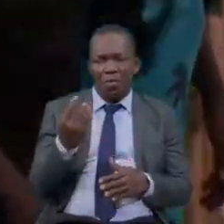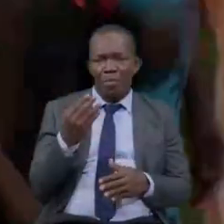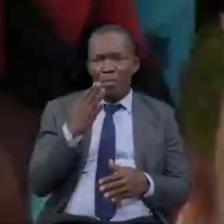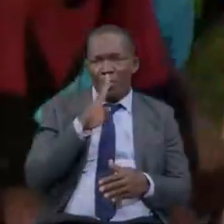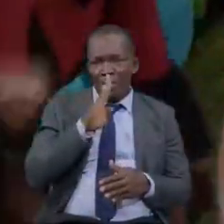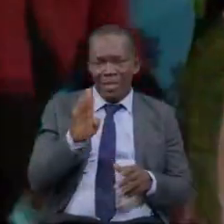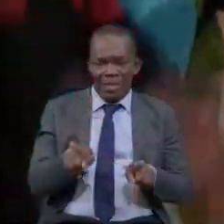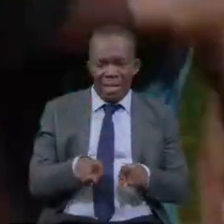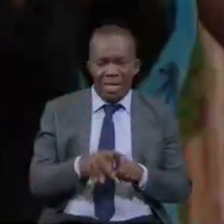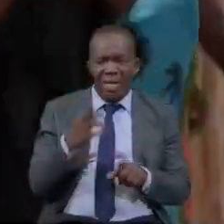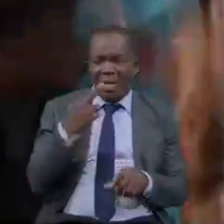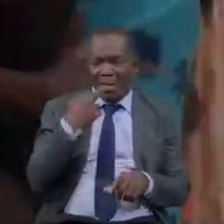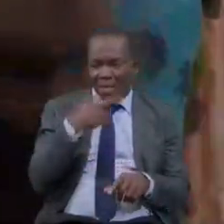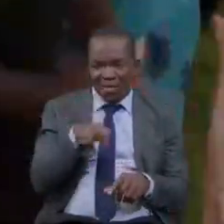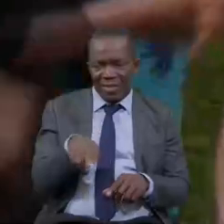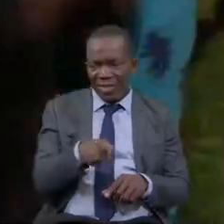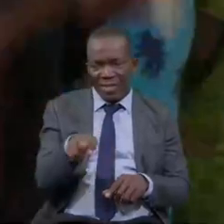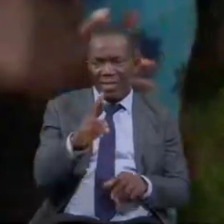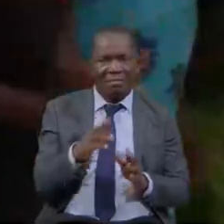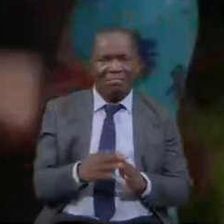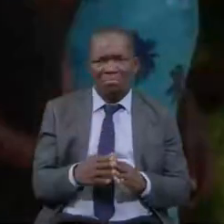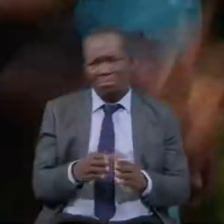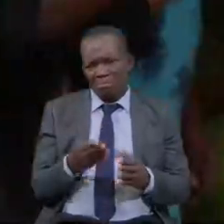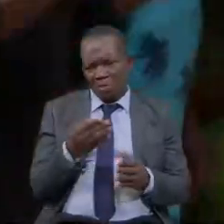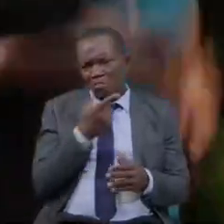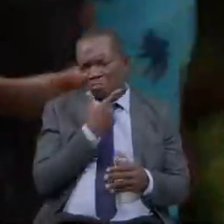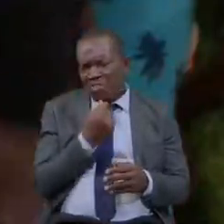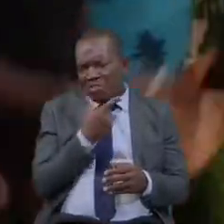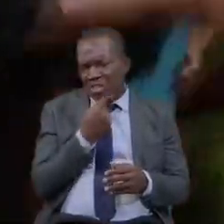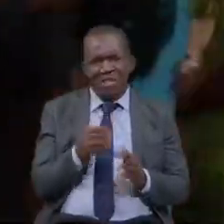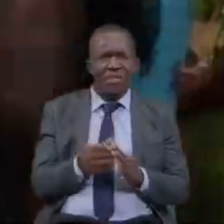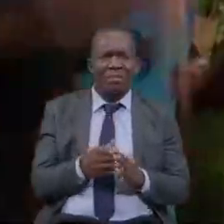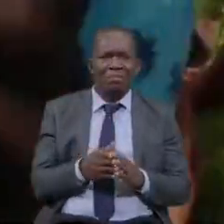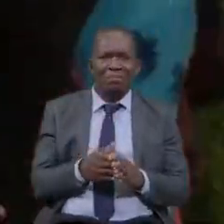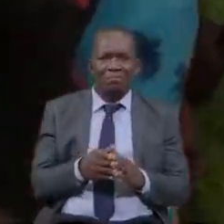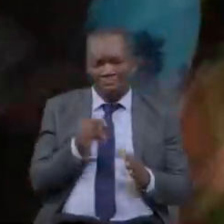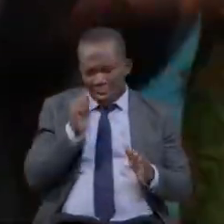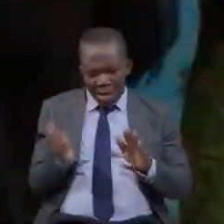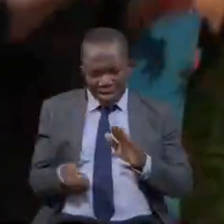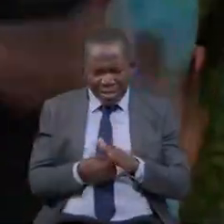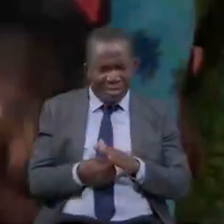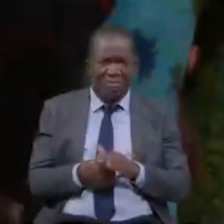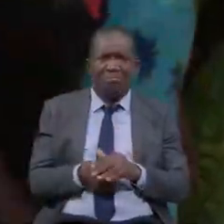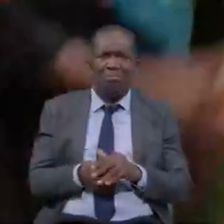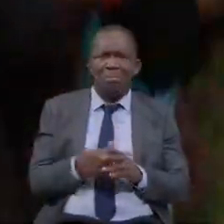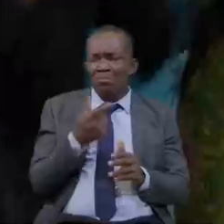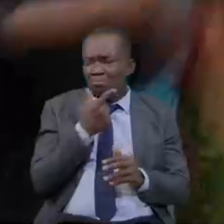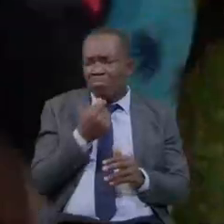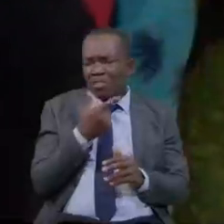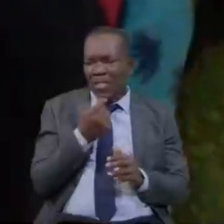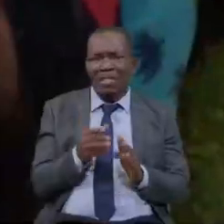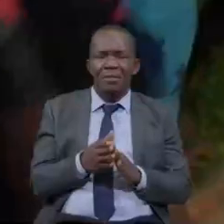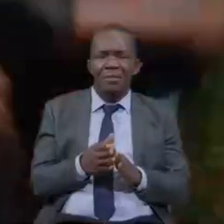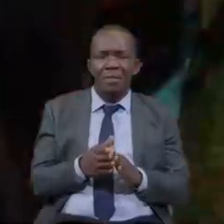dans les bois verts, qui serpente, qui fait le mal et qui cache ça. Il est capable de t'aider à